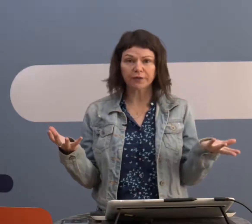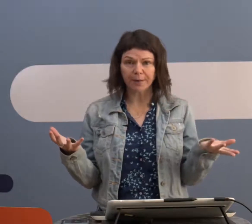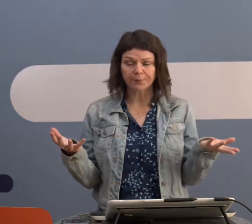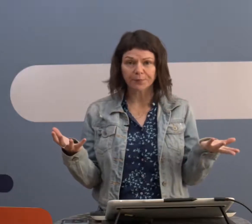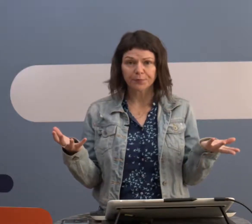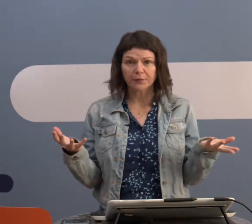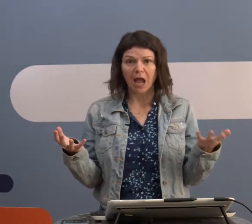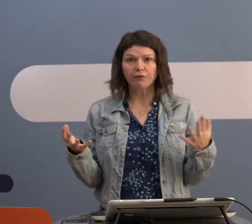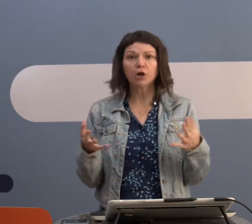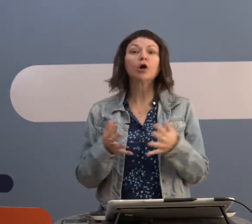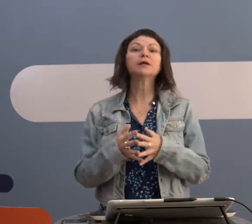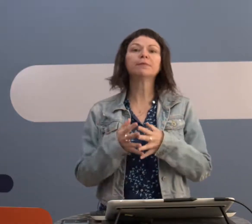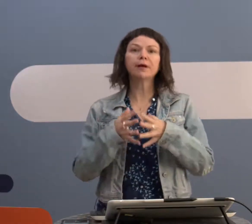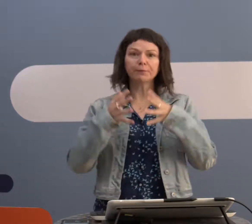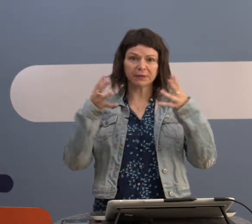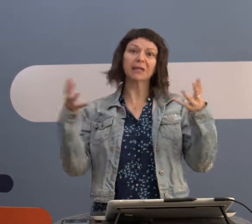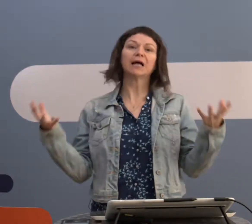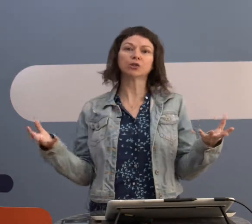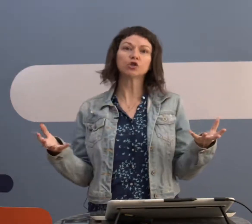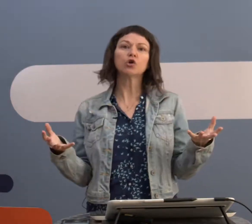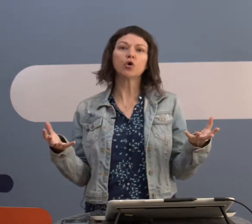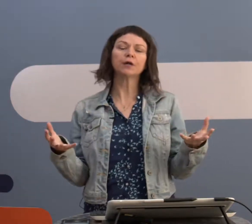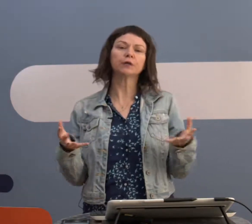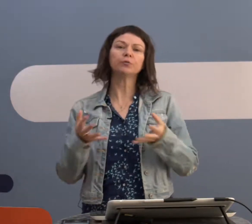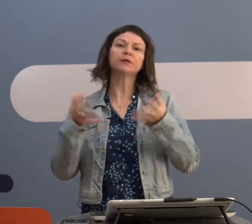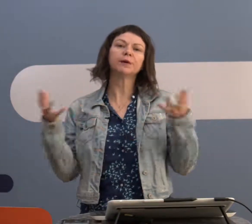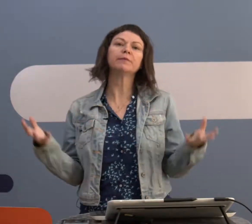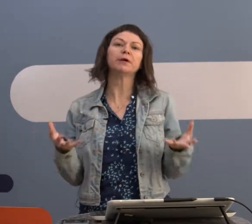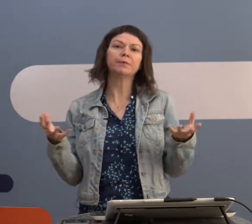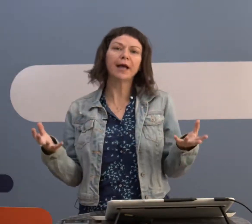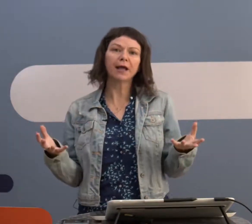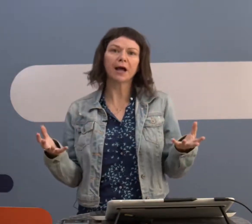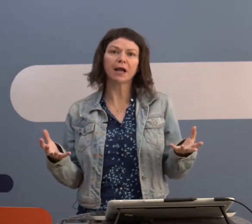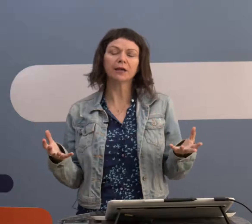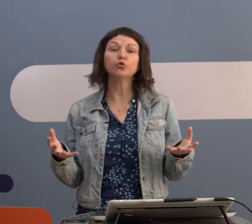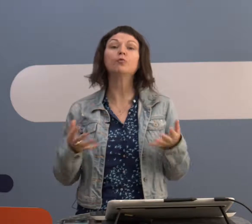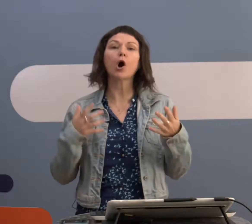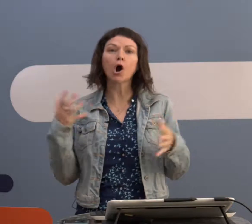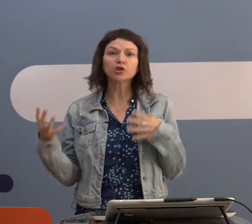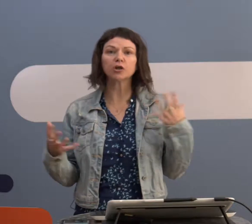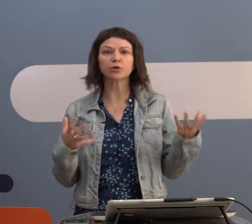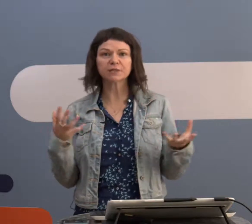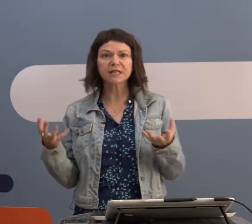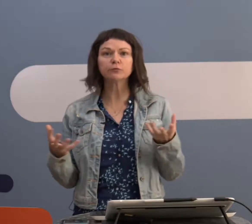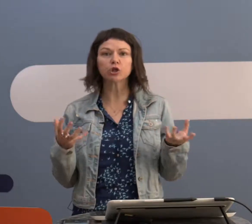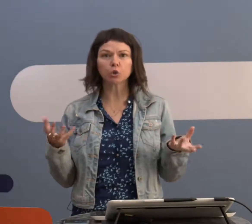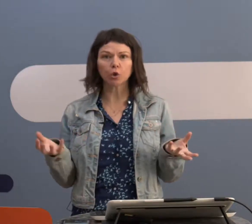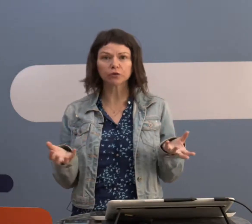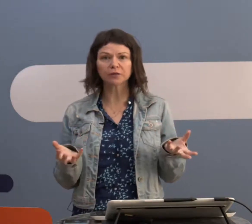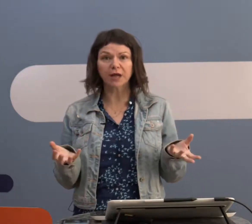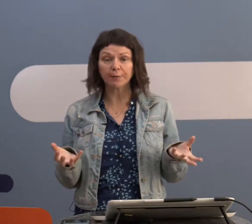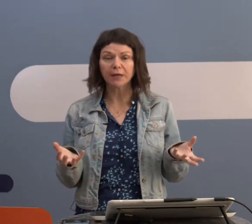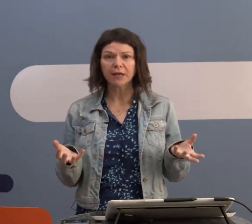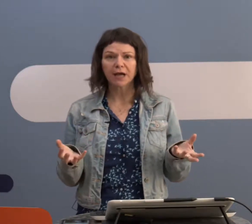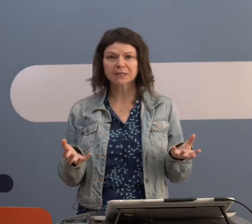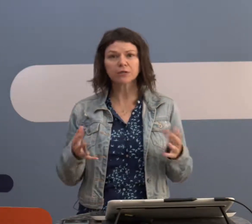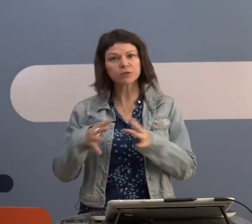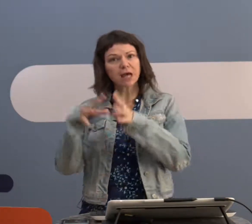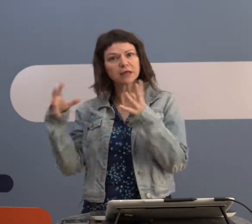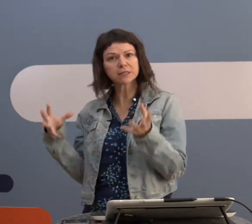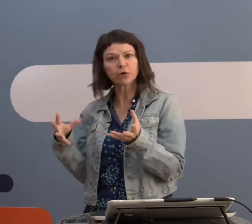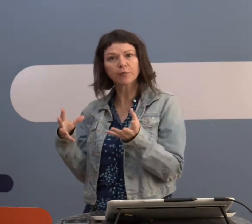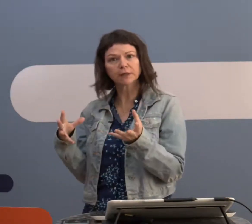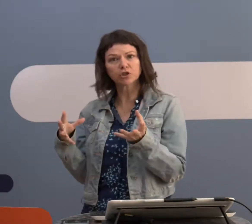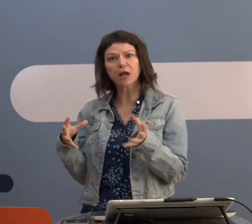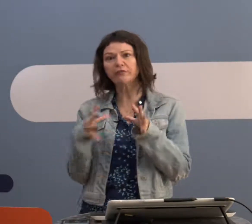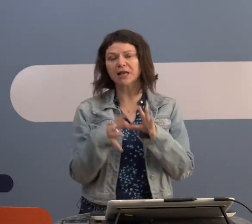זכויות אדם. אבל קודם, בתחילת השיעור, אנחנו מדברים הרבה על דוגמאות של נושאים של זכויות אדם. אז אני עושה